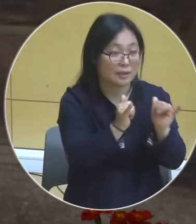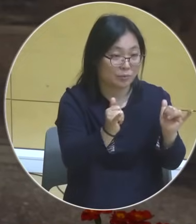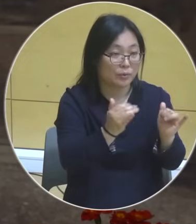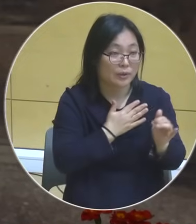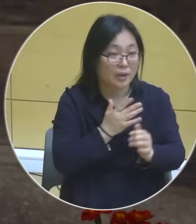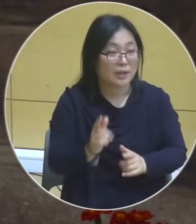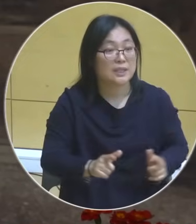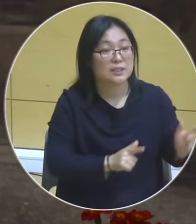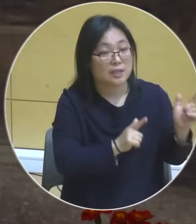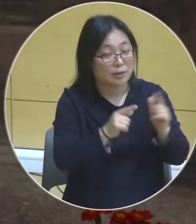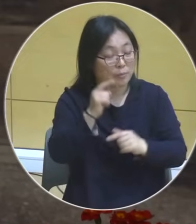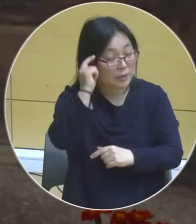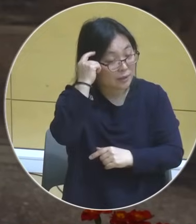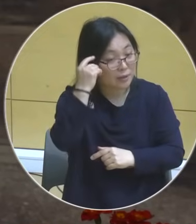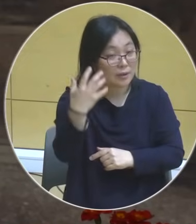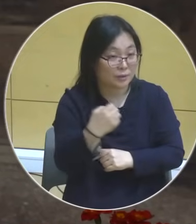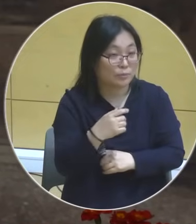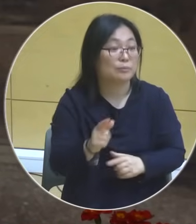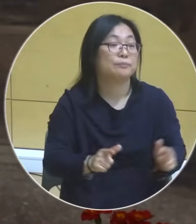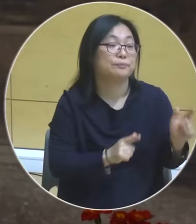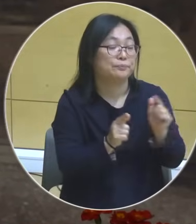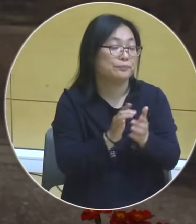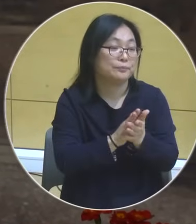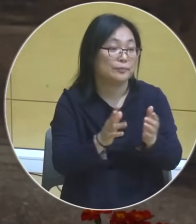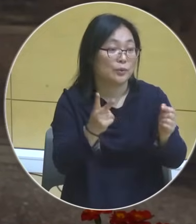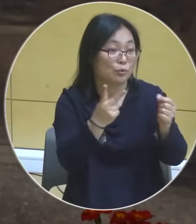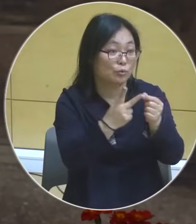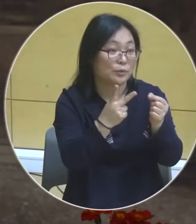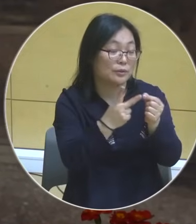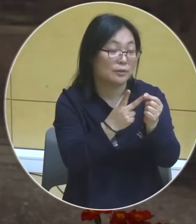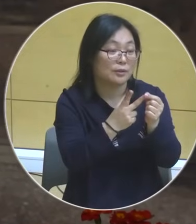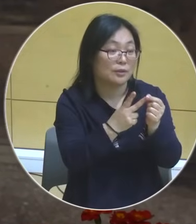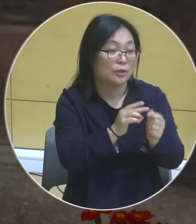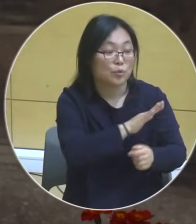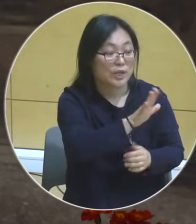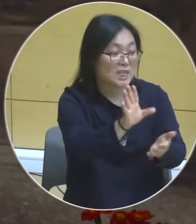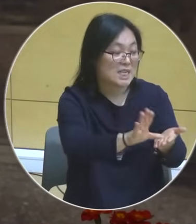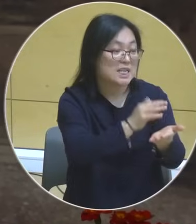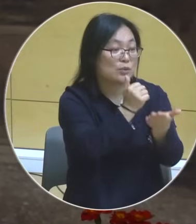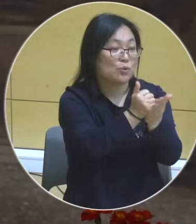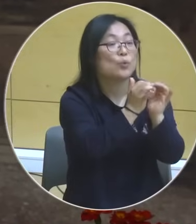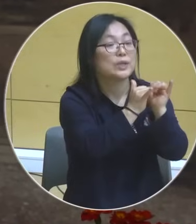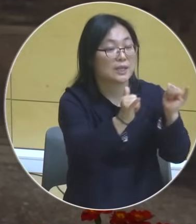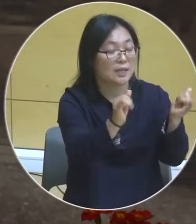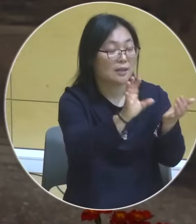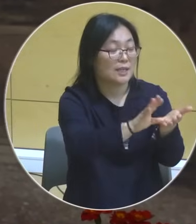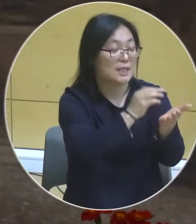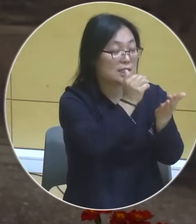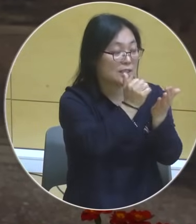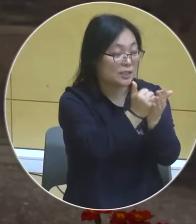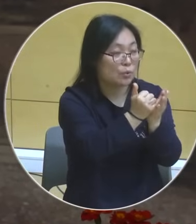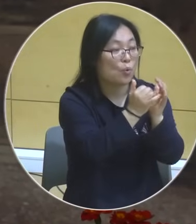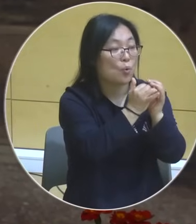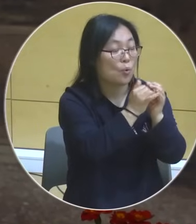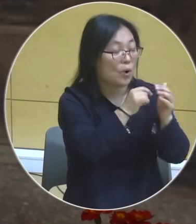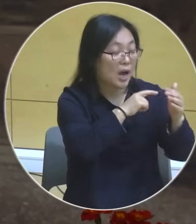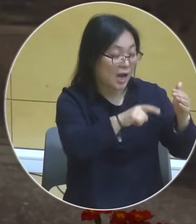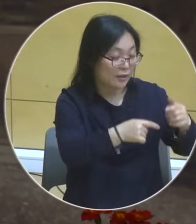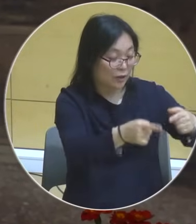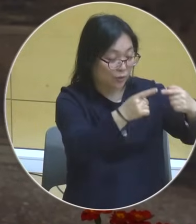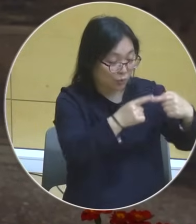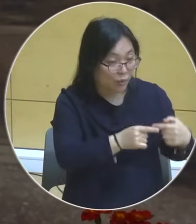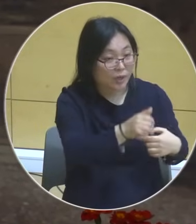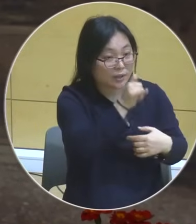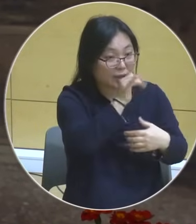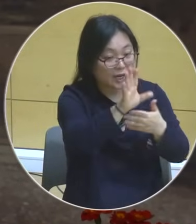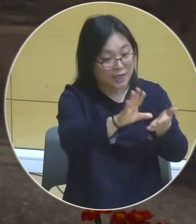자신들의 삶의 정체성을 가지고 있었습니다. 그 또 하나 가지고 있었다면 우리는 그리스도인이다, 그리스도에 속한 사람이다,